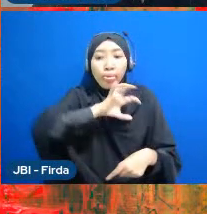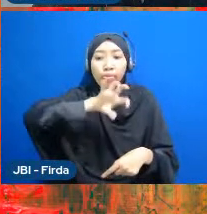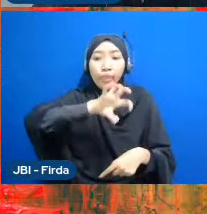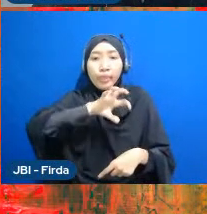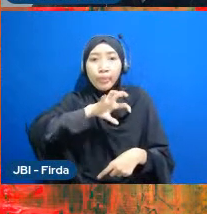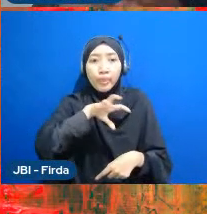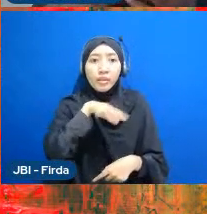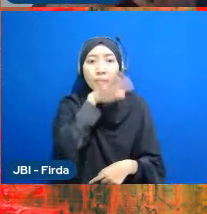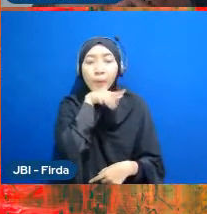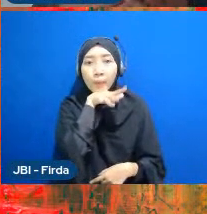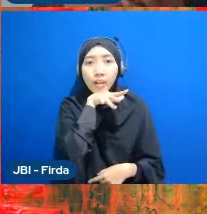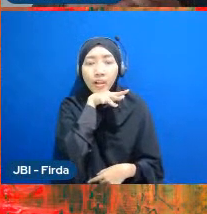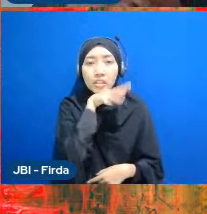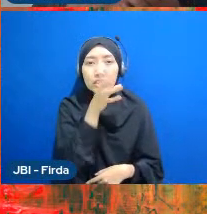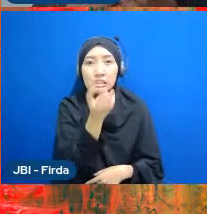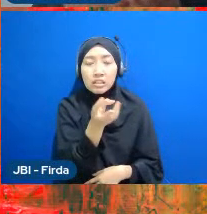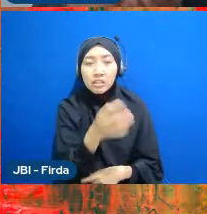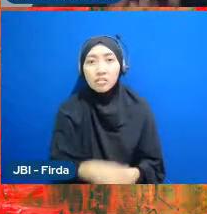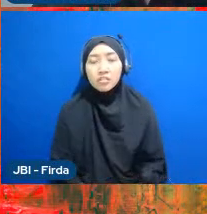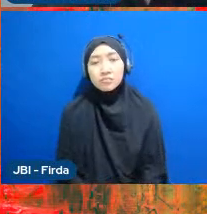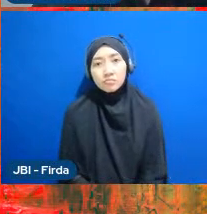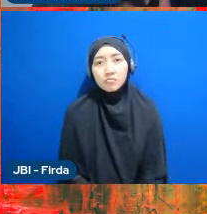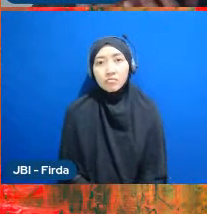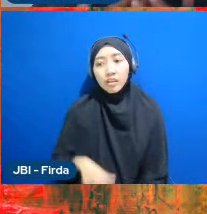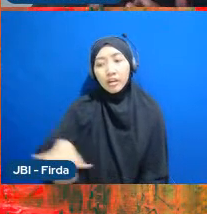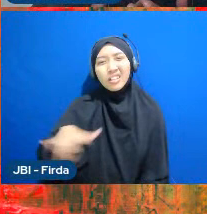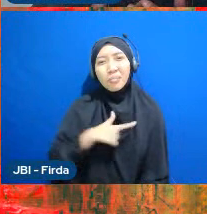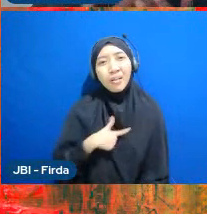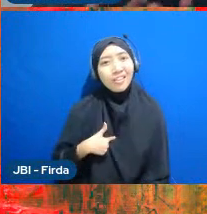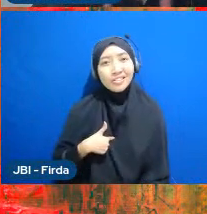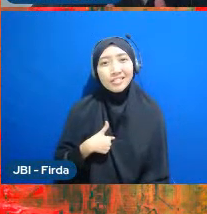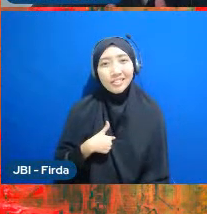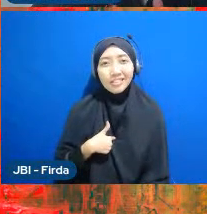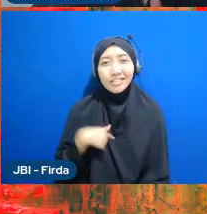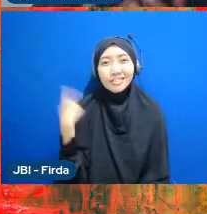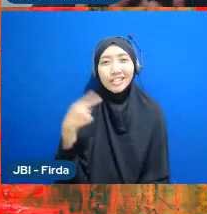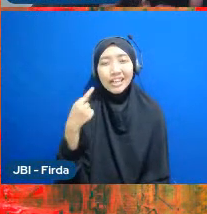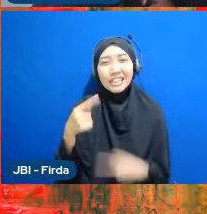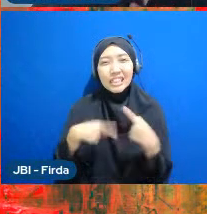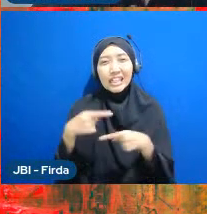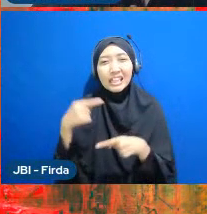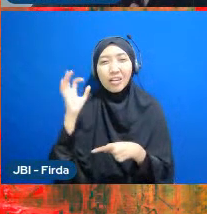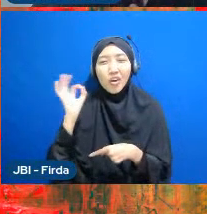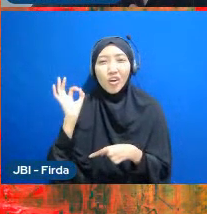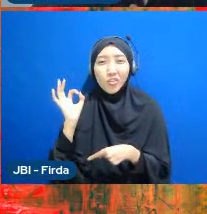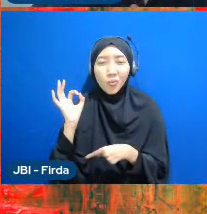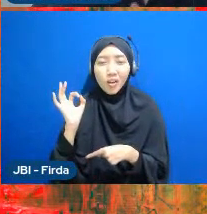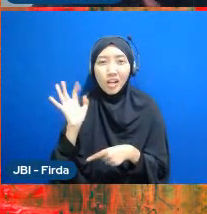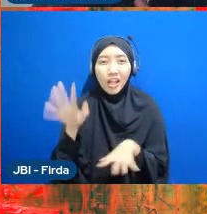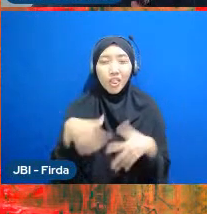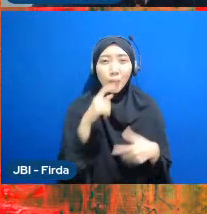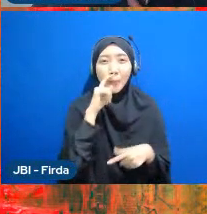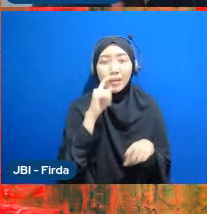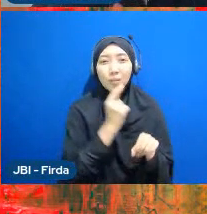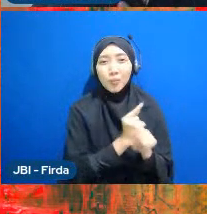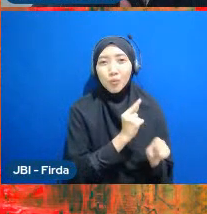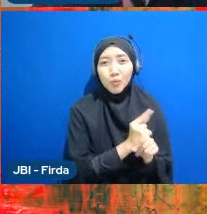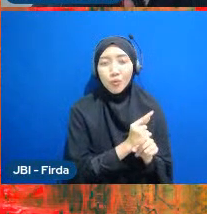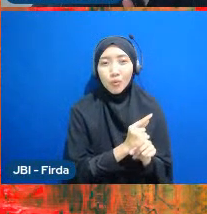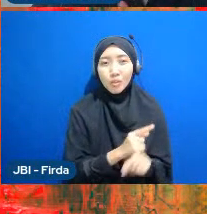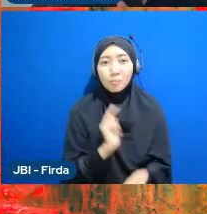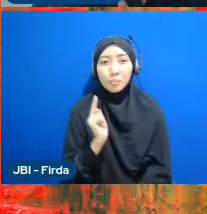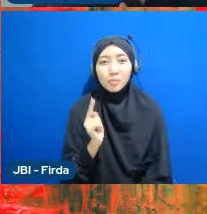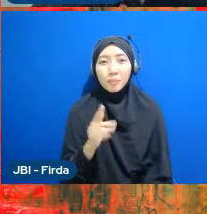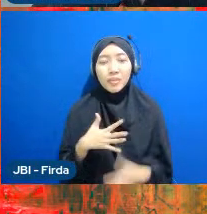jam. Sehingga akhirnya buat mereka bercerita pada ayah, ibu, atau bapak, ibu, guru, itu gak aman dan